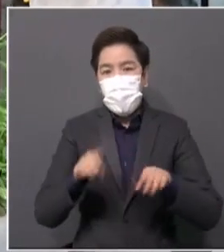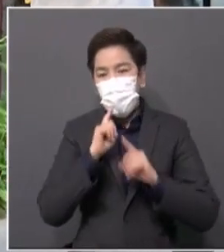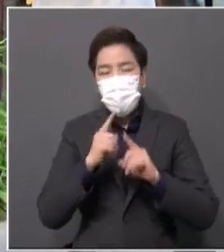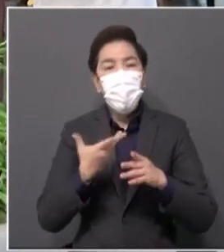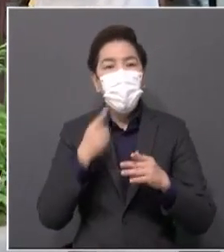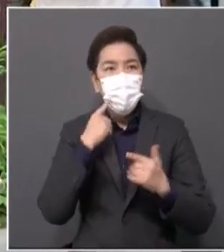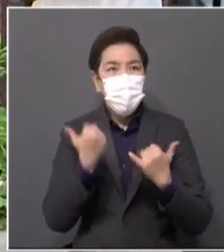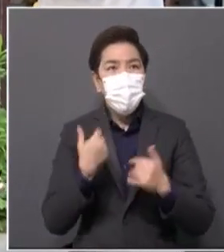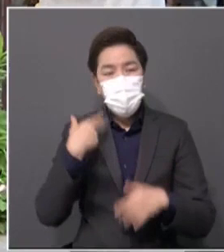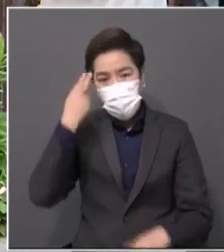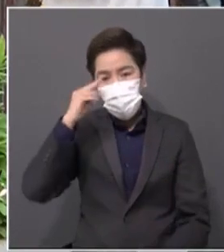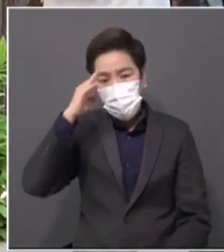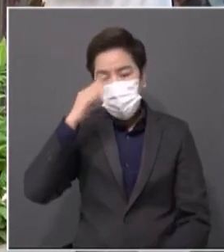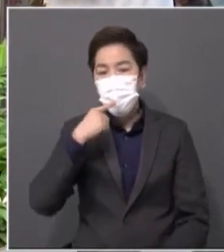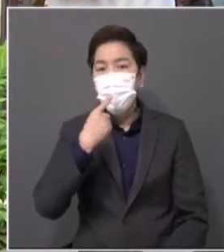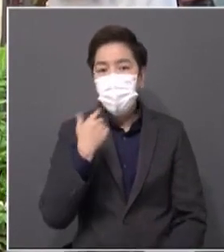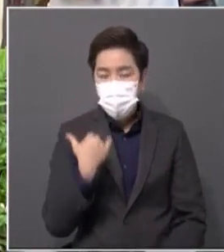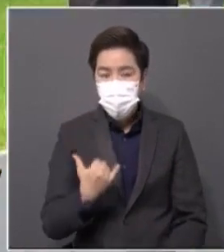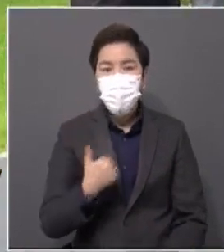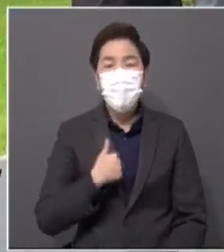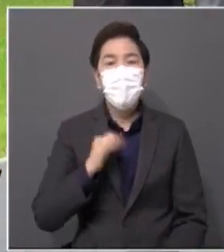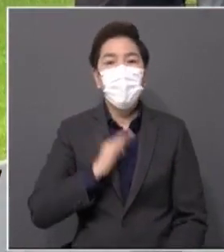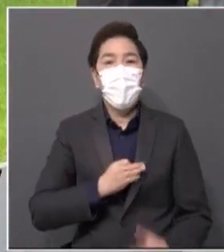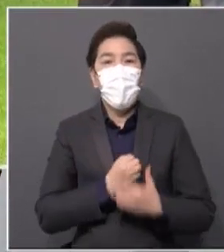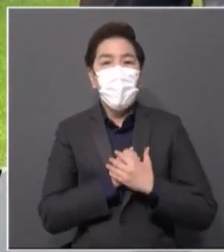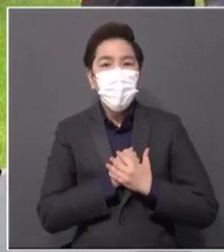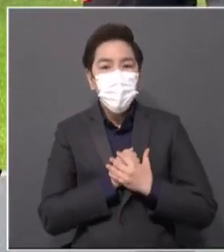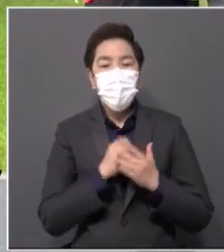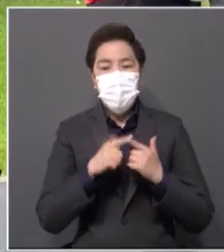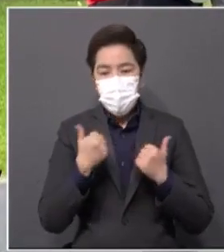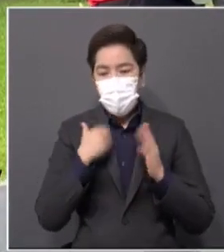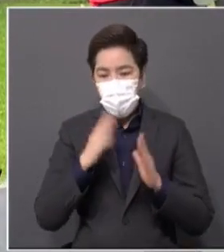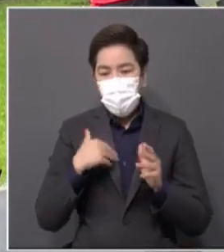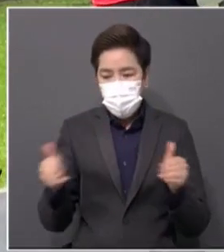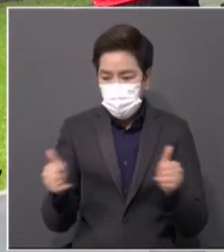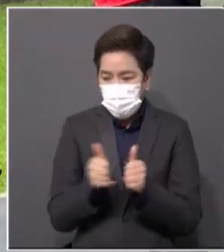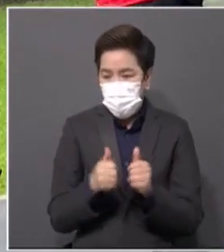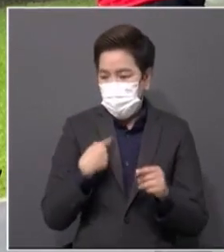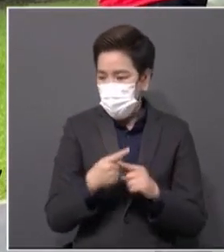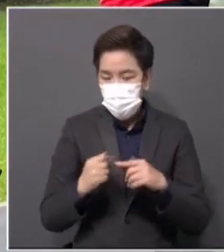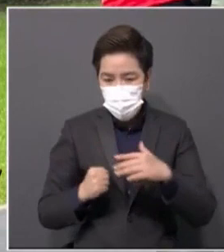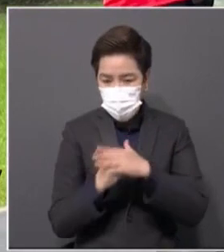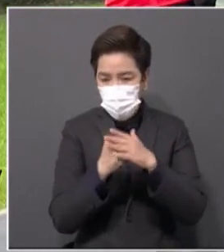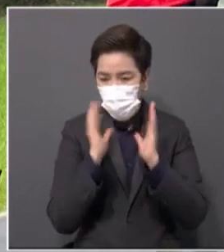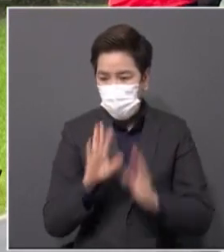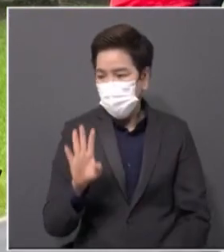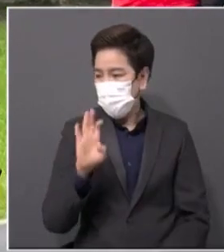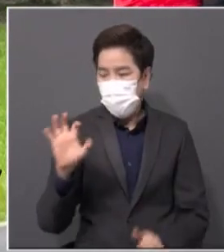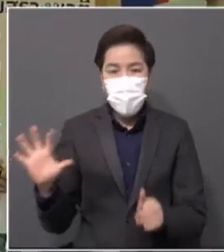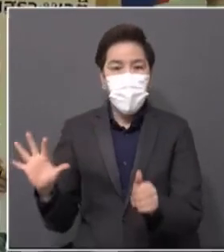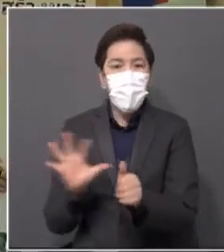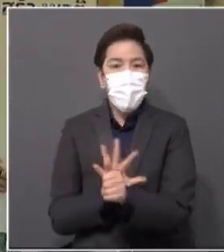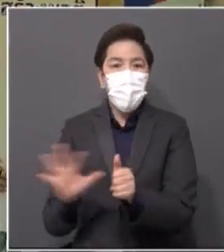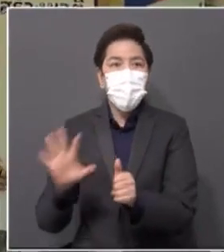เวทีโดยพลเอกประยุทธ์ได้กล่าวบนเวทีว่ารู้สึกอบอุ่นใจเพราะมีผู้อยู่ร่วมบนเวทีต่อสู้ด้วยกันไปอีก 400คน